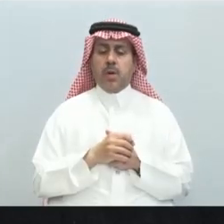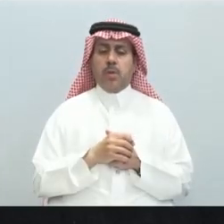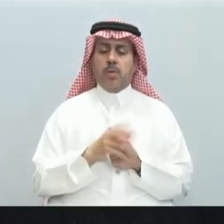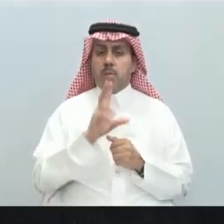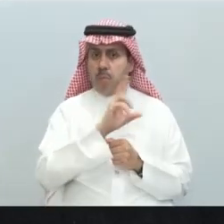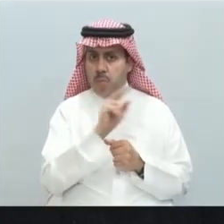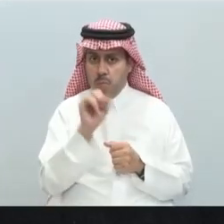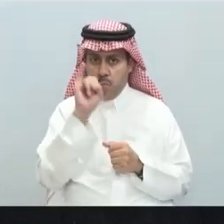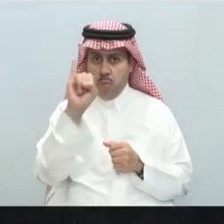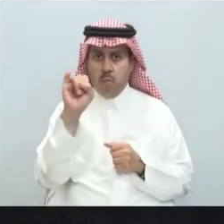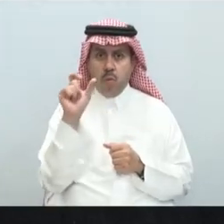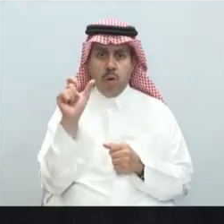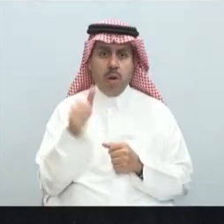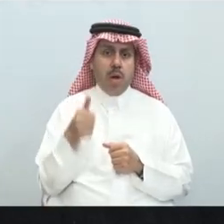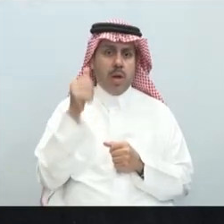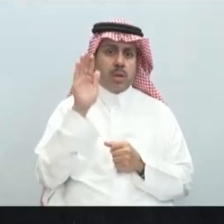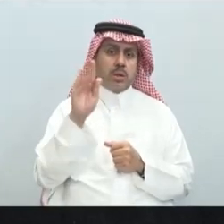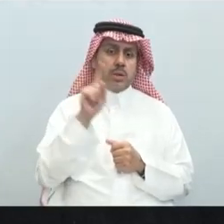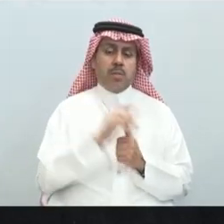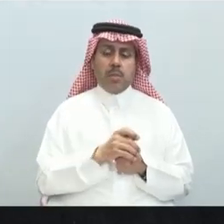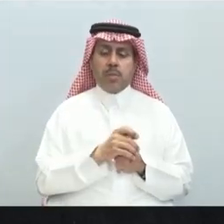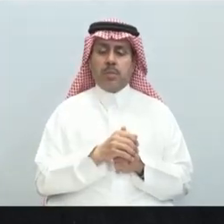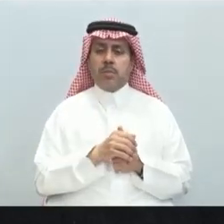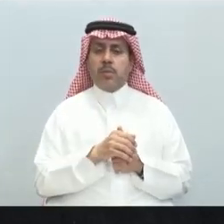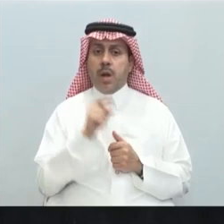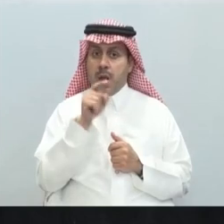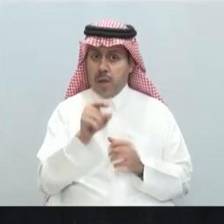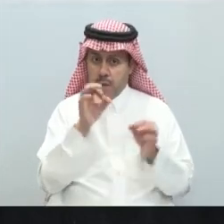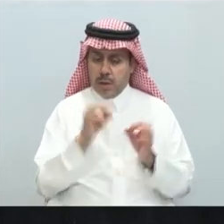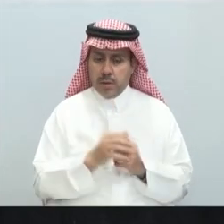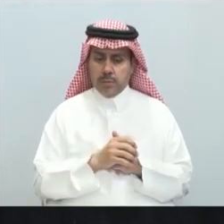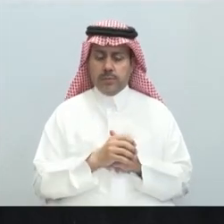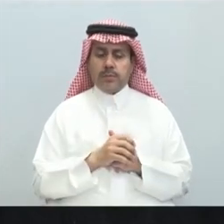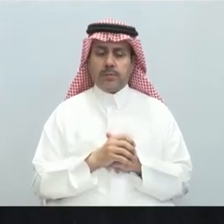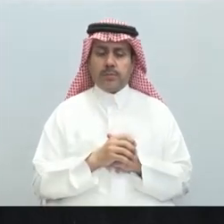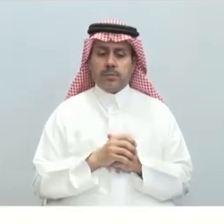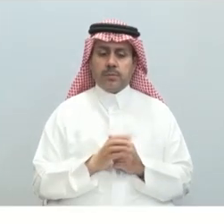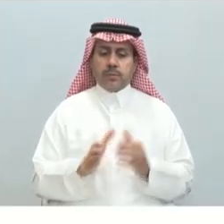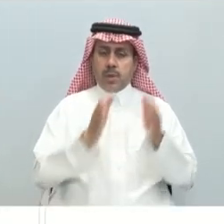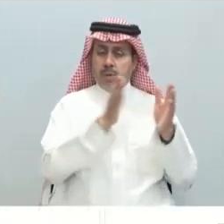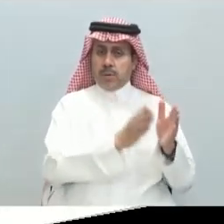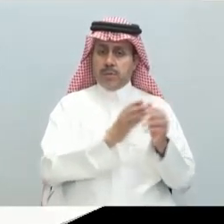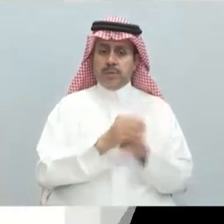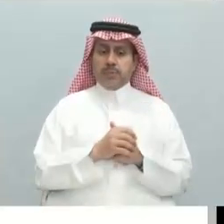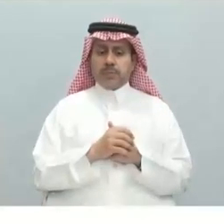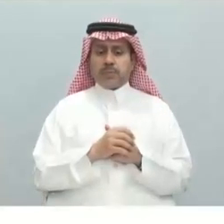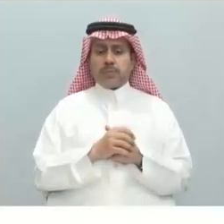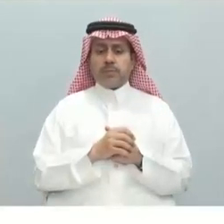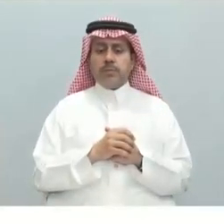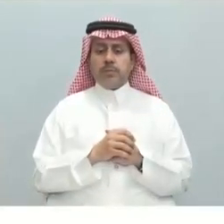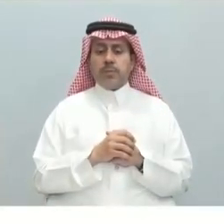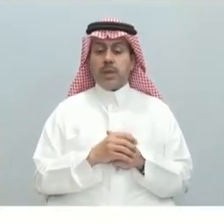يناسب الايات التي قراناها ووقفنا واياكم معها بعد هذا ايها الطلاب والطالبات كونوا معي